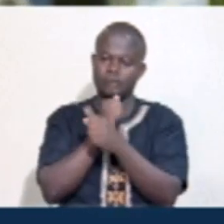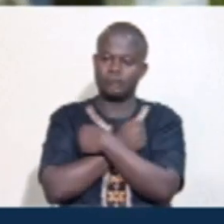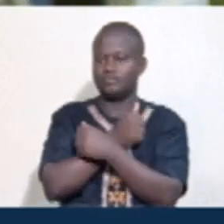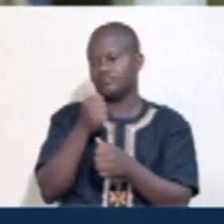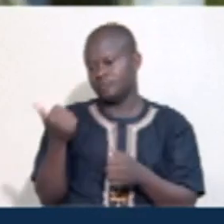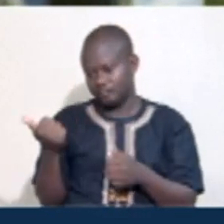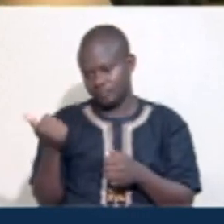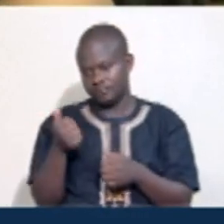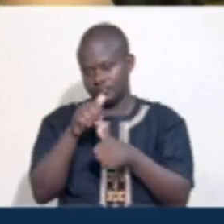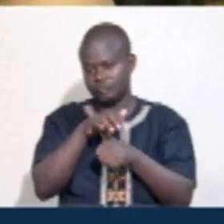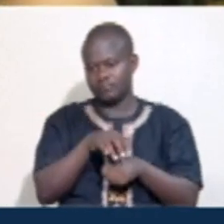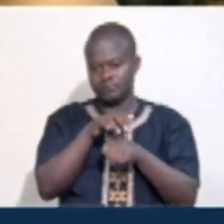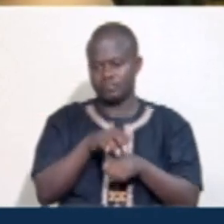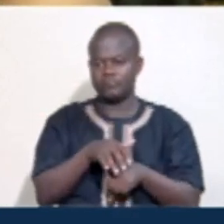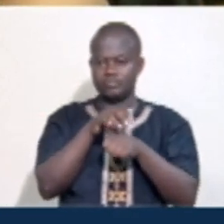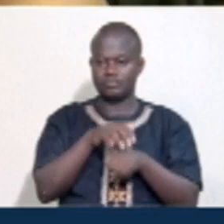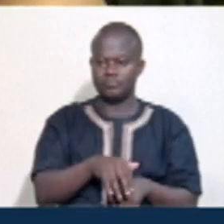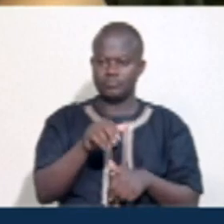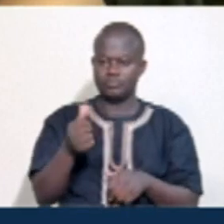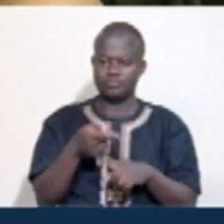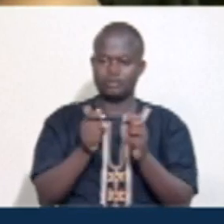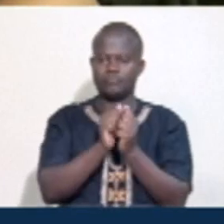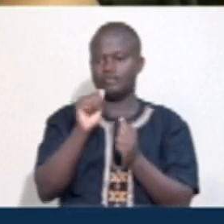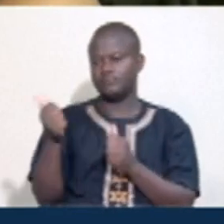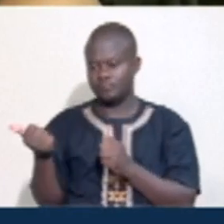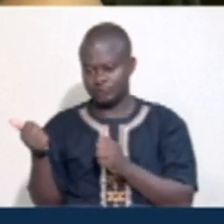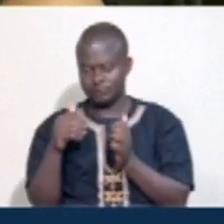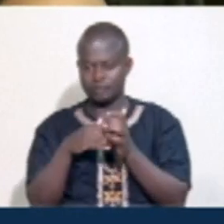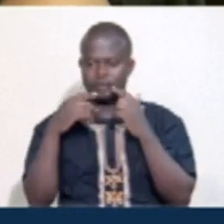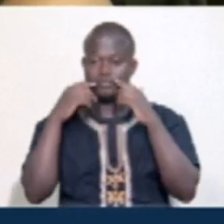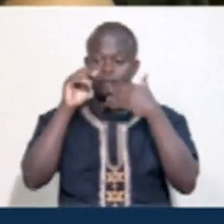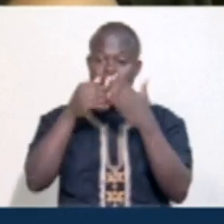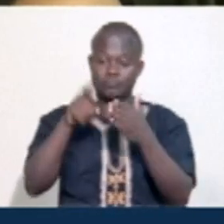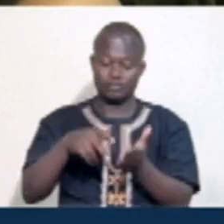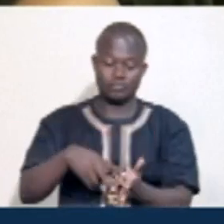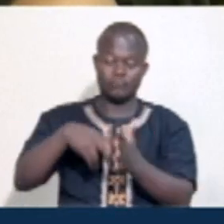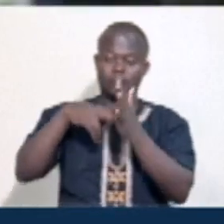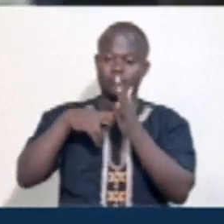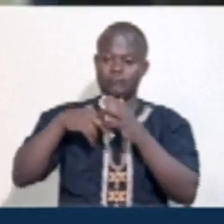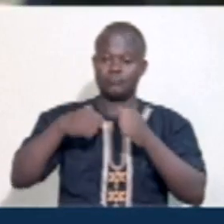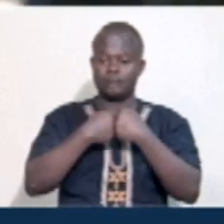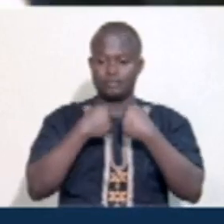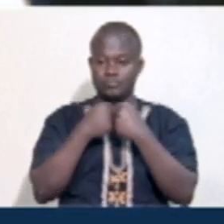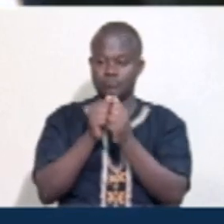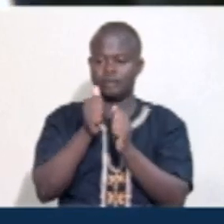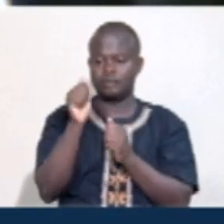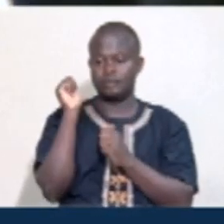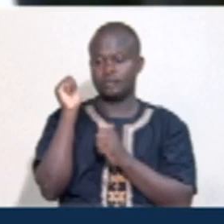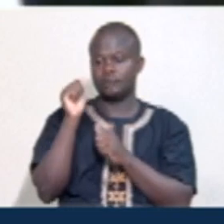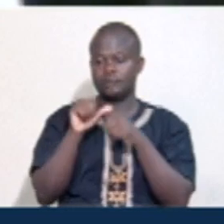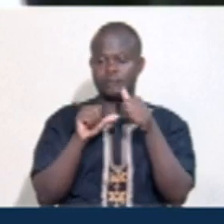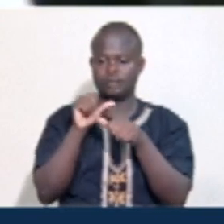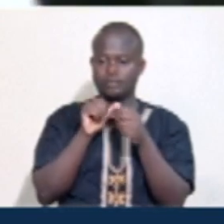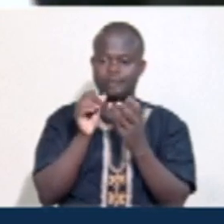abandi guhohoterwa no guhohotera ndetse n'ibindi asanga abantu bakwiye guhagurukira bagahangana nabyo. Ku